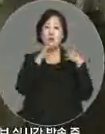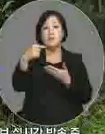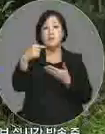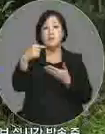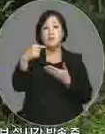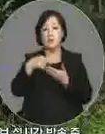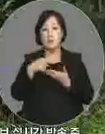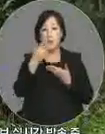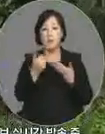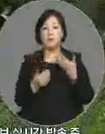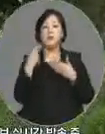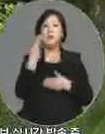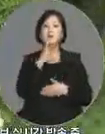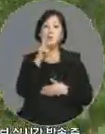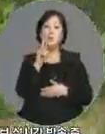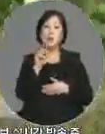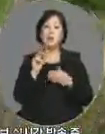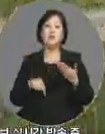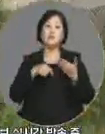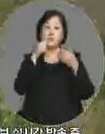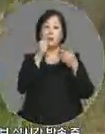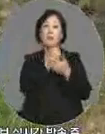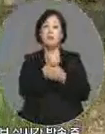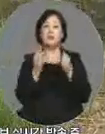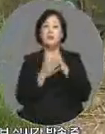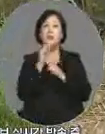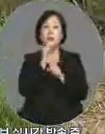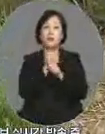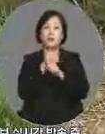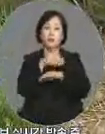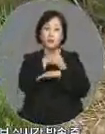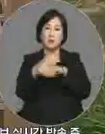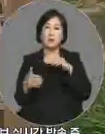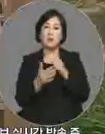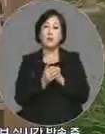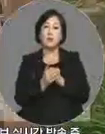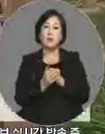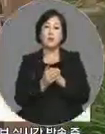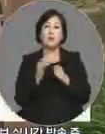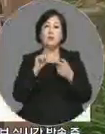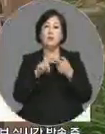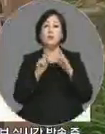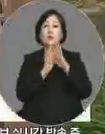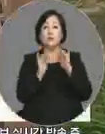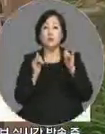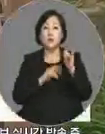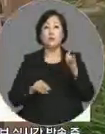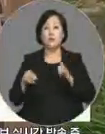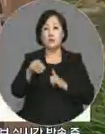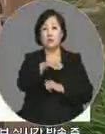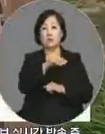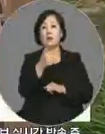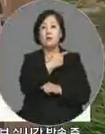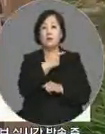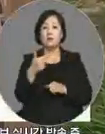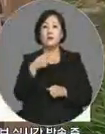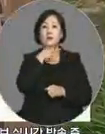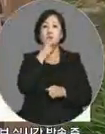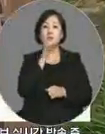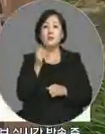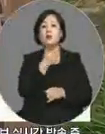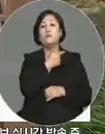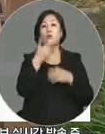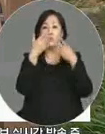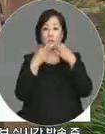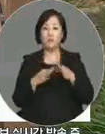수용해 2천만 원을 들여 만든 겁니다. 주민들이 빙 둘러가가지고 굉장히 나이 드신 분들이 힘이